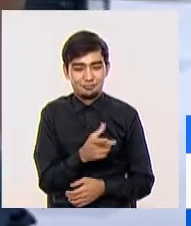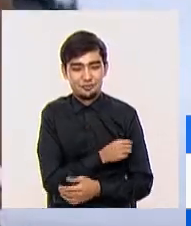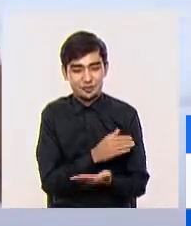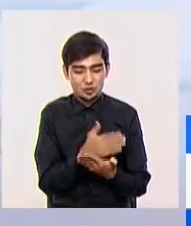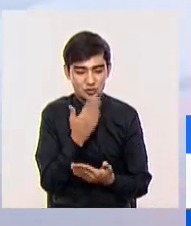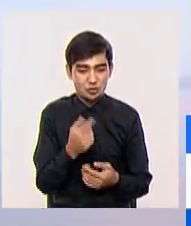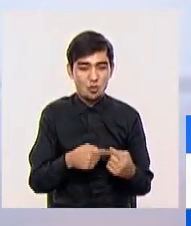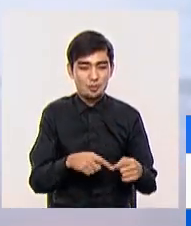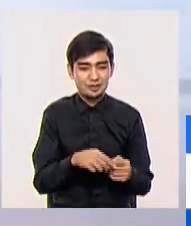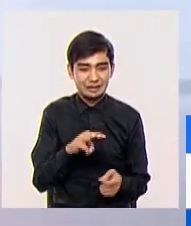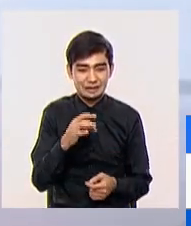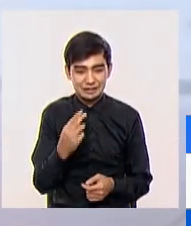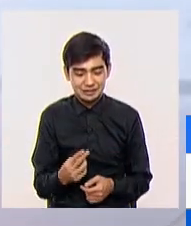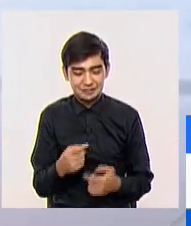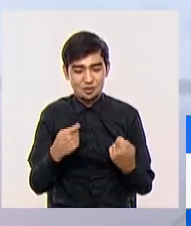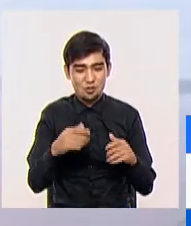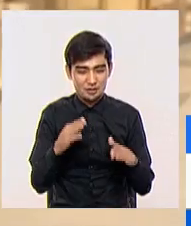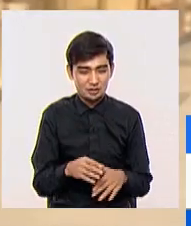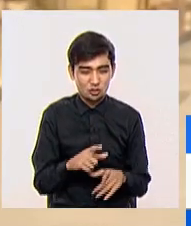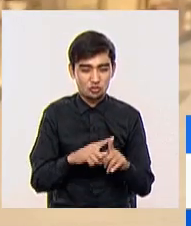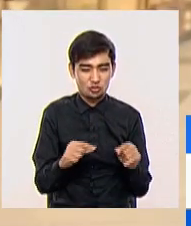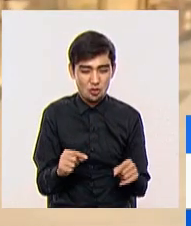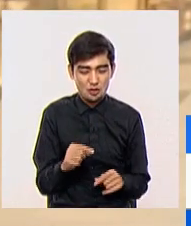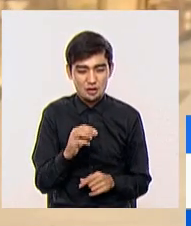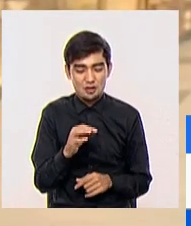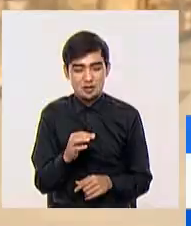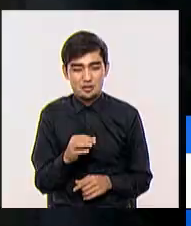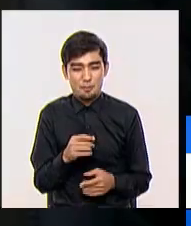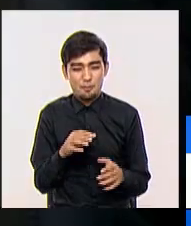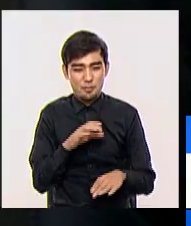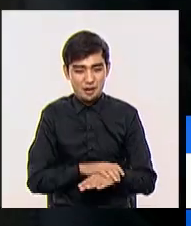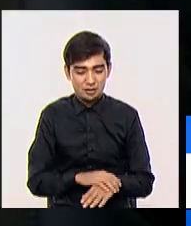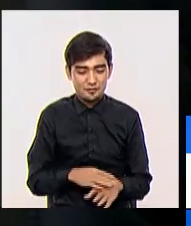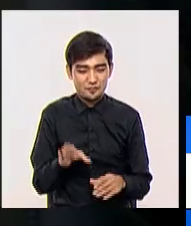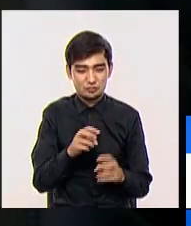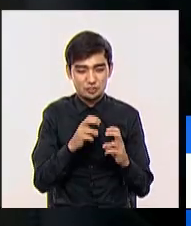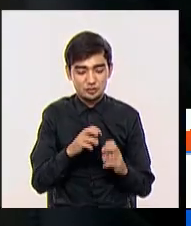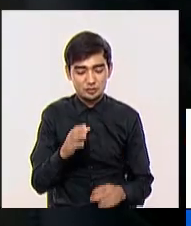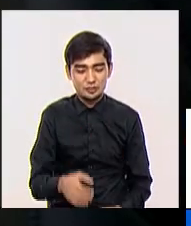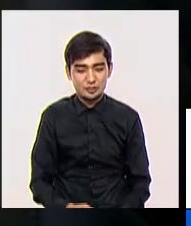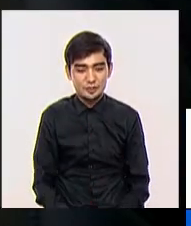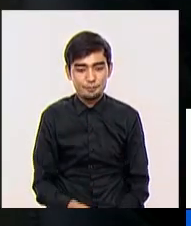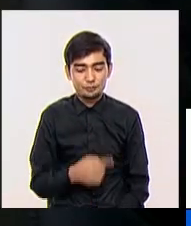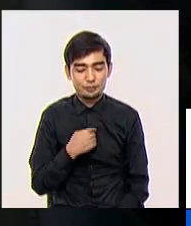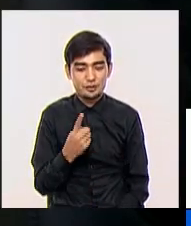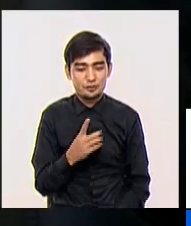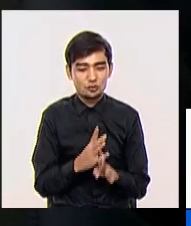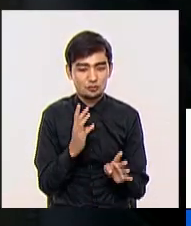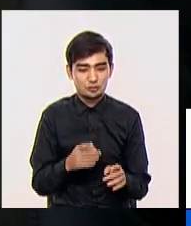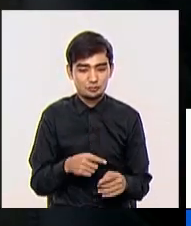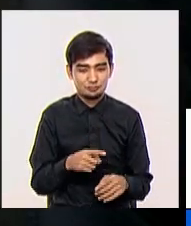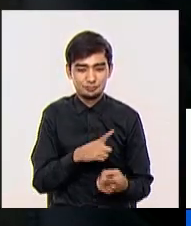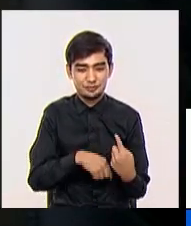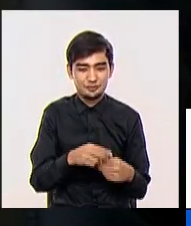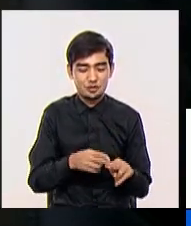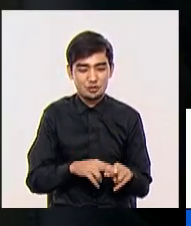есть и объекты торговли, ТРЦ, школы, акционерные общества, банки. Для начала мы берем предприятия, организации, которые